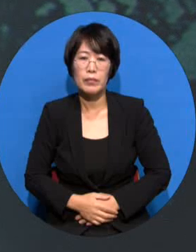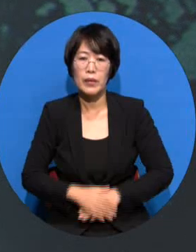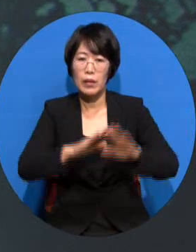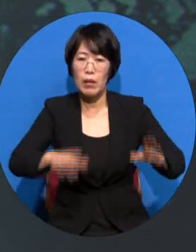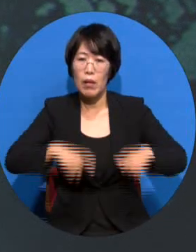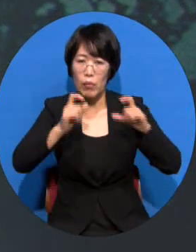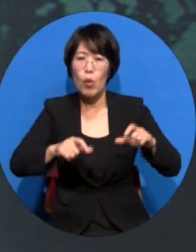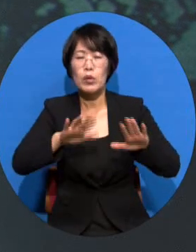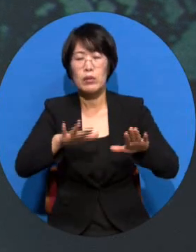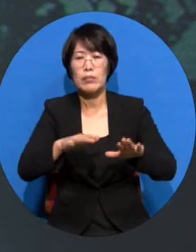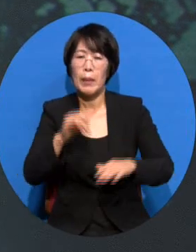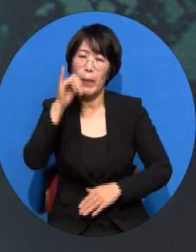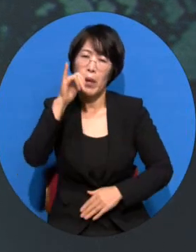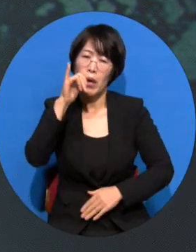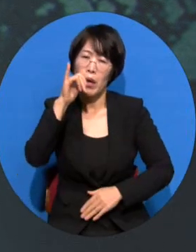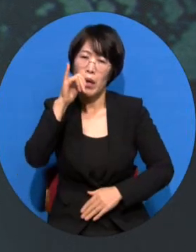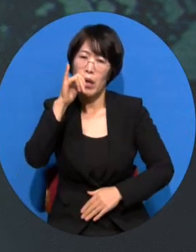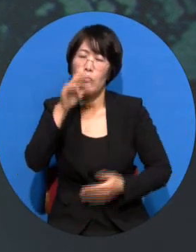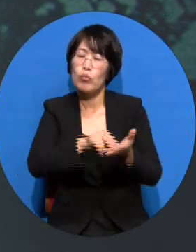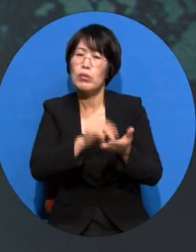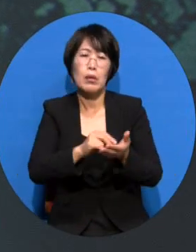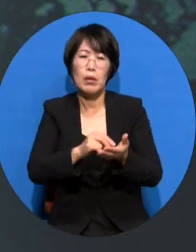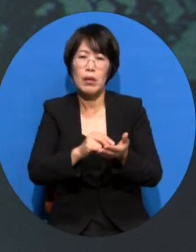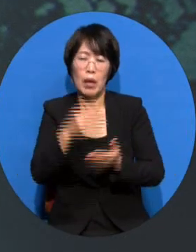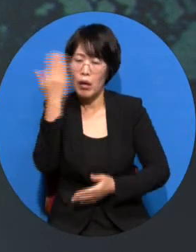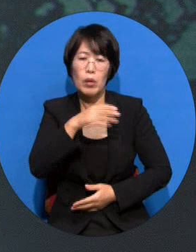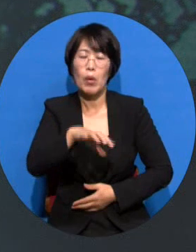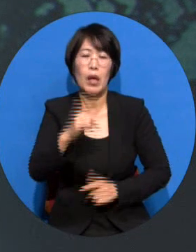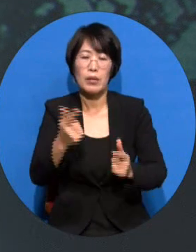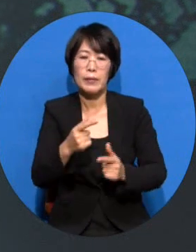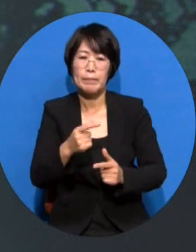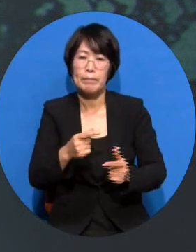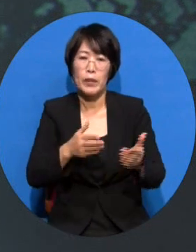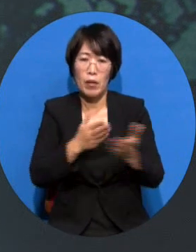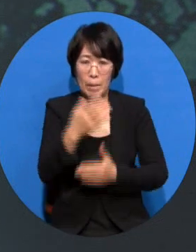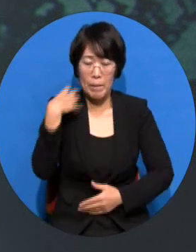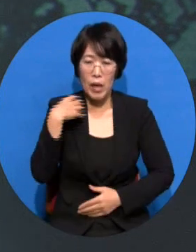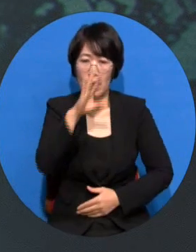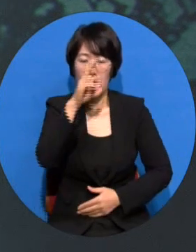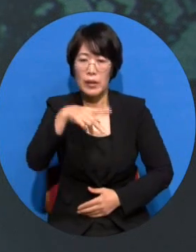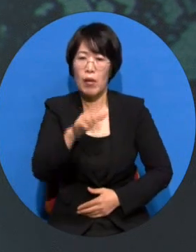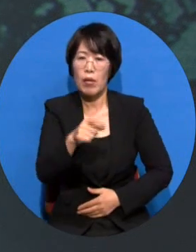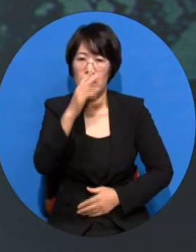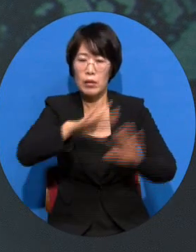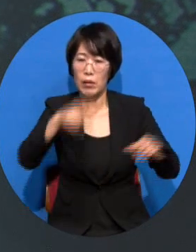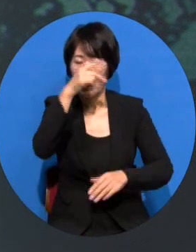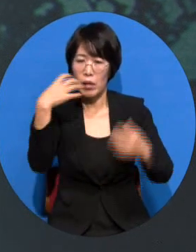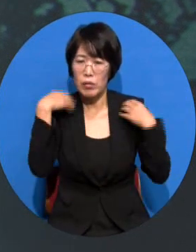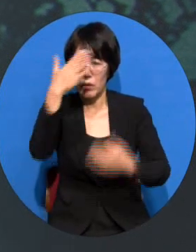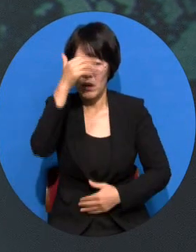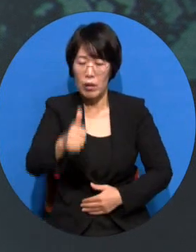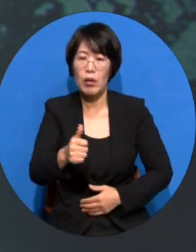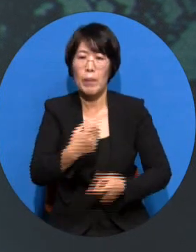전남 적도 이제 마약 청정제 대 가 아닌 것 같은데요 마약 관련 사건을 전담하고 있는 박성혜 전남 경찰청 마약 수사 대장과